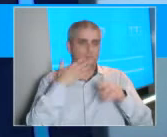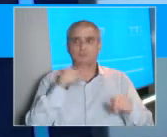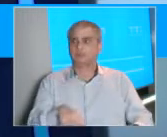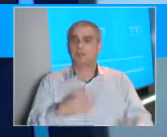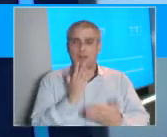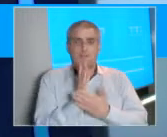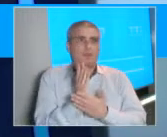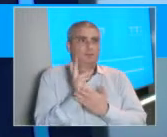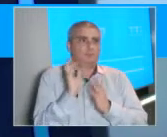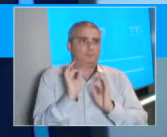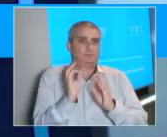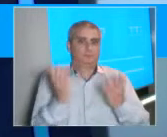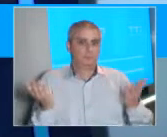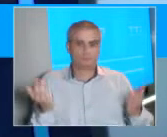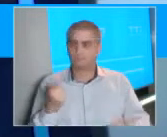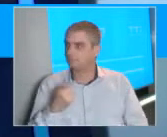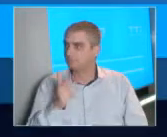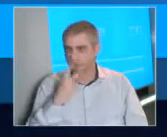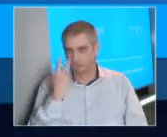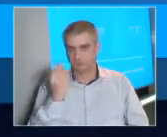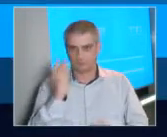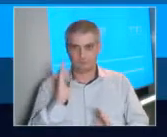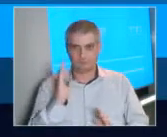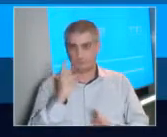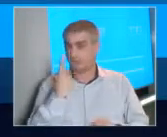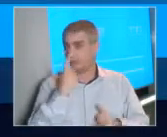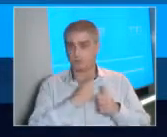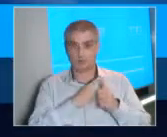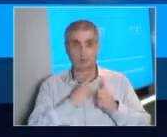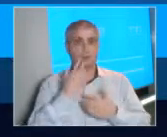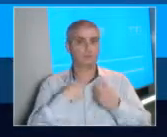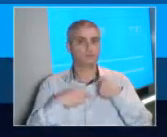ישראל בצורה זו או אחרת. יש פה שני עניינים בעיניי. אחד, אנחנו